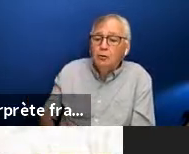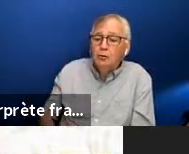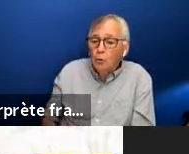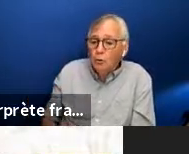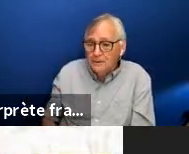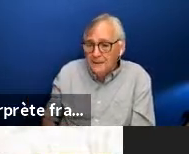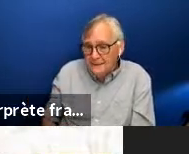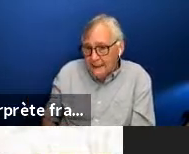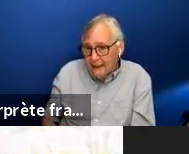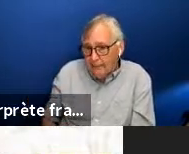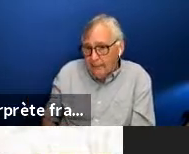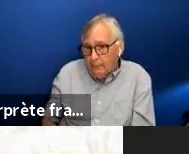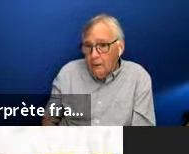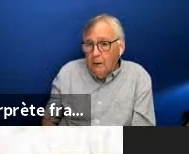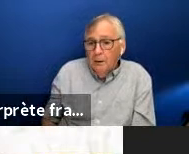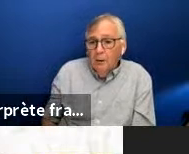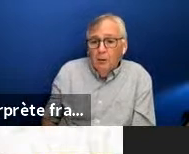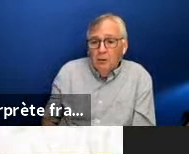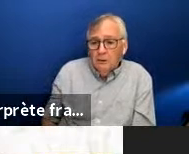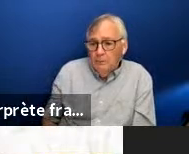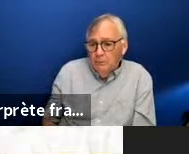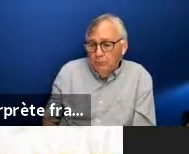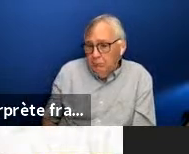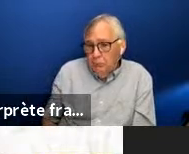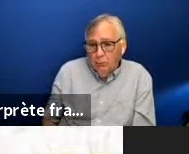avoir d'autres handicaps,